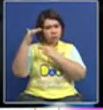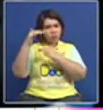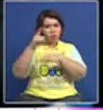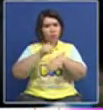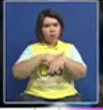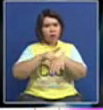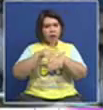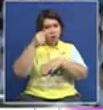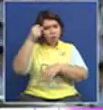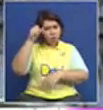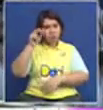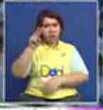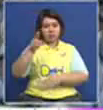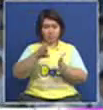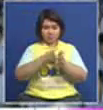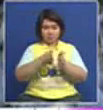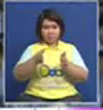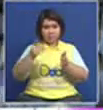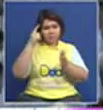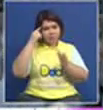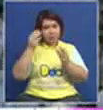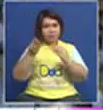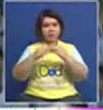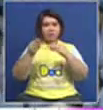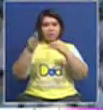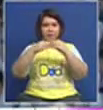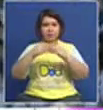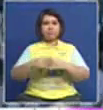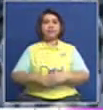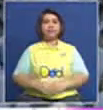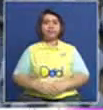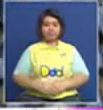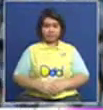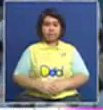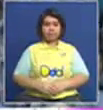ก2วันยอดก็จะเพิ่มสูงขึ้นมากขึ้นค่ะส่วนถึงขณะนี้วัน